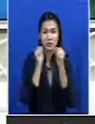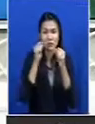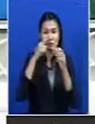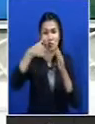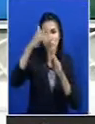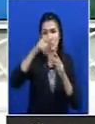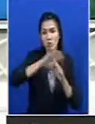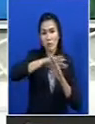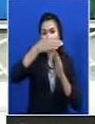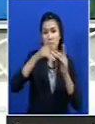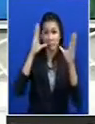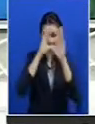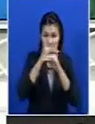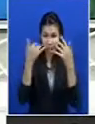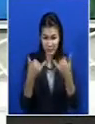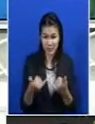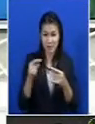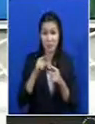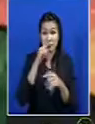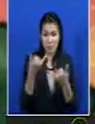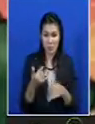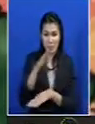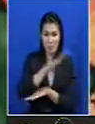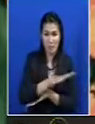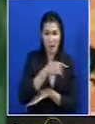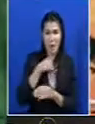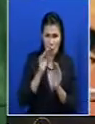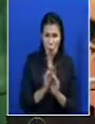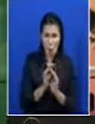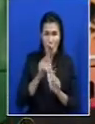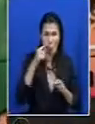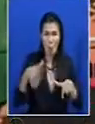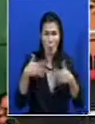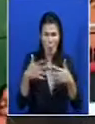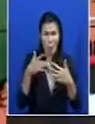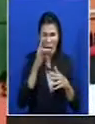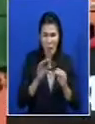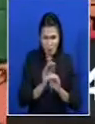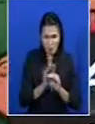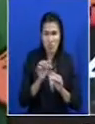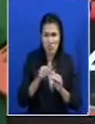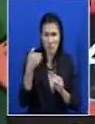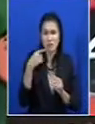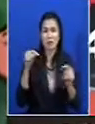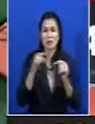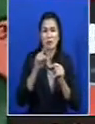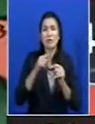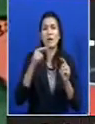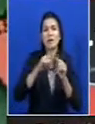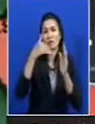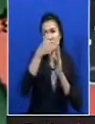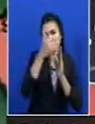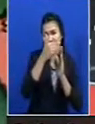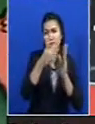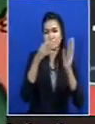ของประเทศไทยตอนบนในช่วงของคืนวันนี้นะครับในขณะที่ช่วงบ่ายวันนี้ยังคงสะสมอุณหภูมิความร้อนที่ร้อนจัดอยู่นะครับโดยเฉพาะบริเวณของพื้นที่ทางภา